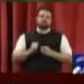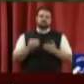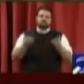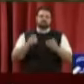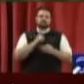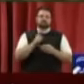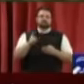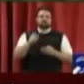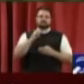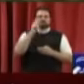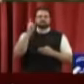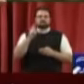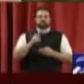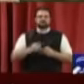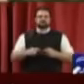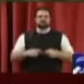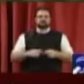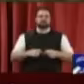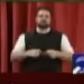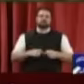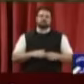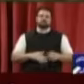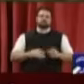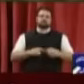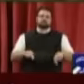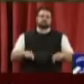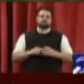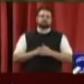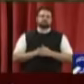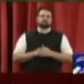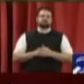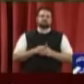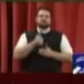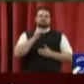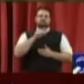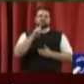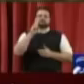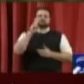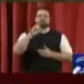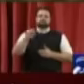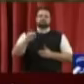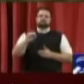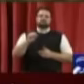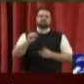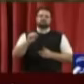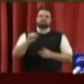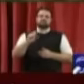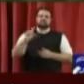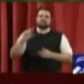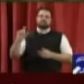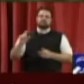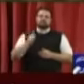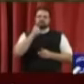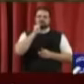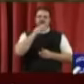dimineață pe stomacul gol, bine, asta cu apă caldă, știm toți, bea 200 ml de apă caldă, nu foarte fervind, pe stomacul gol.